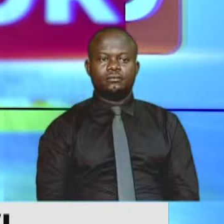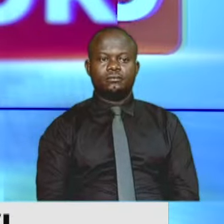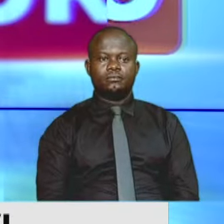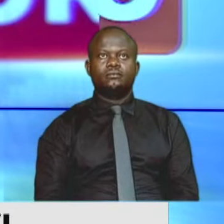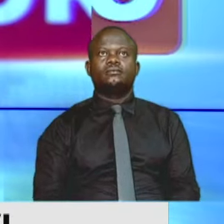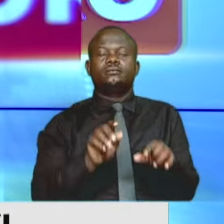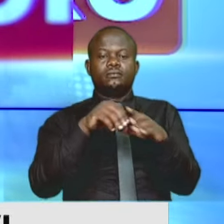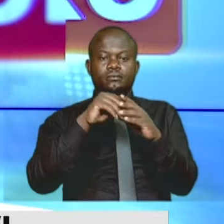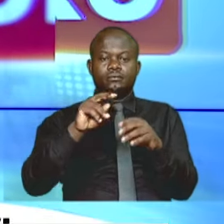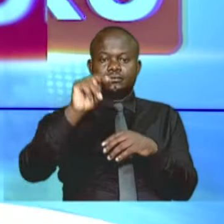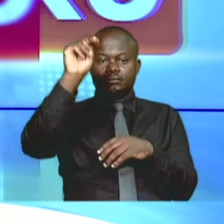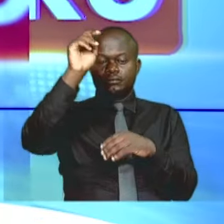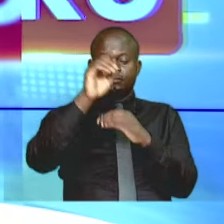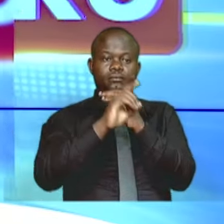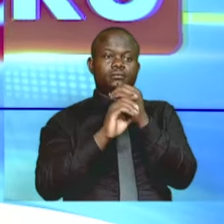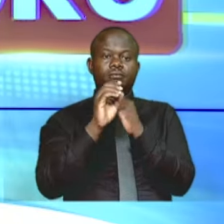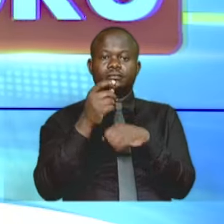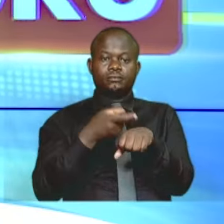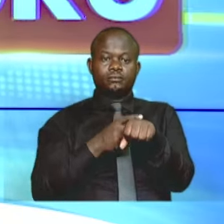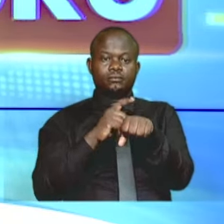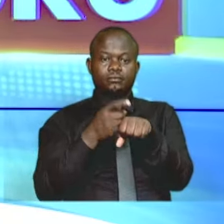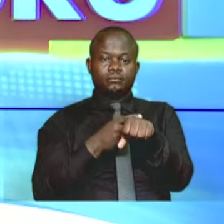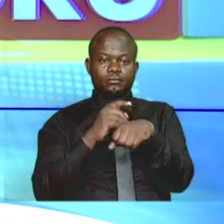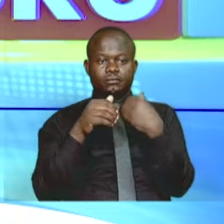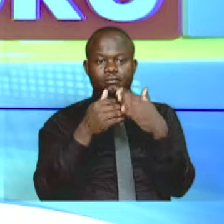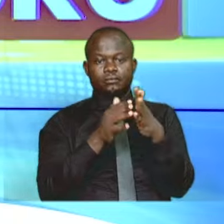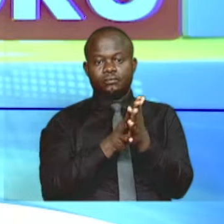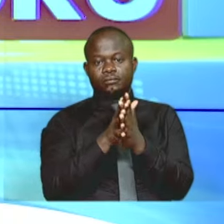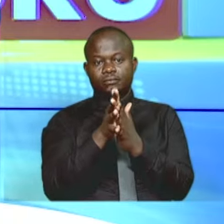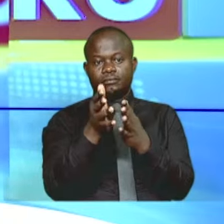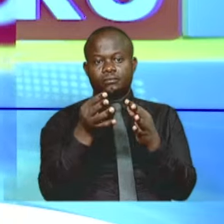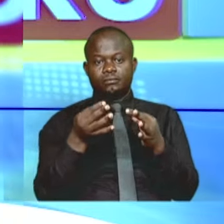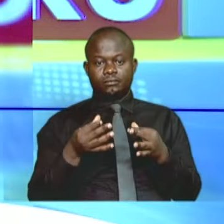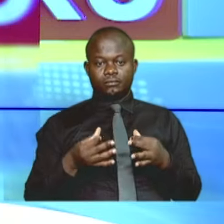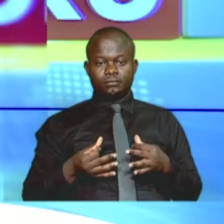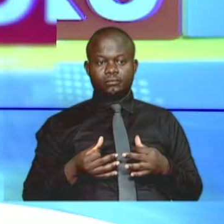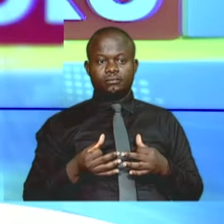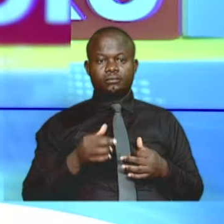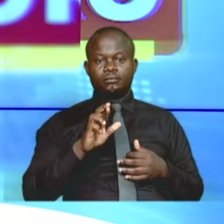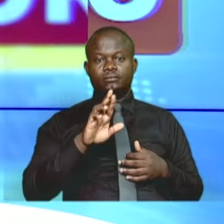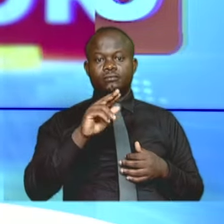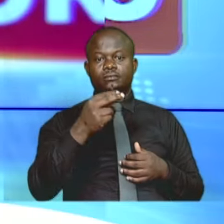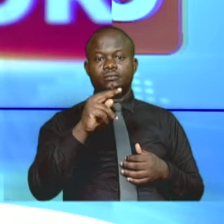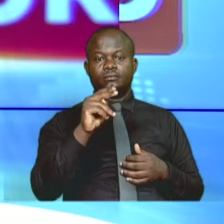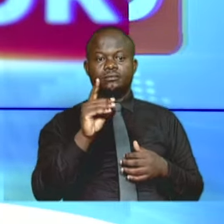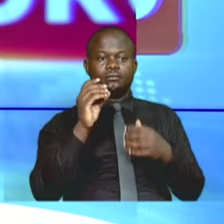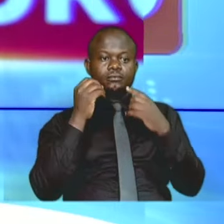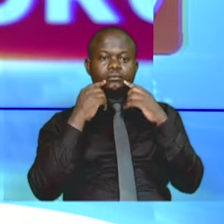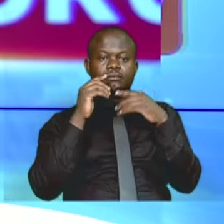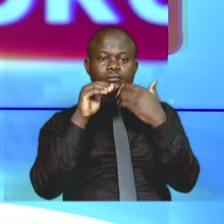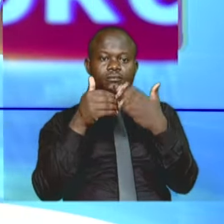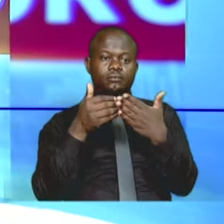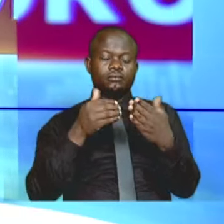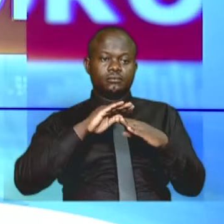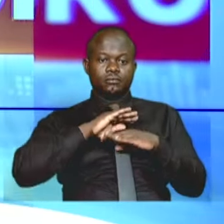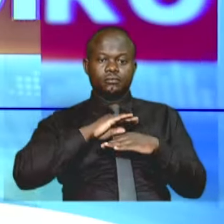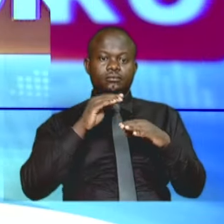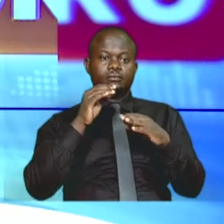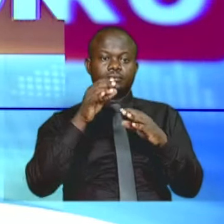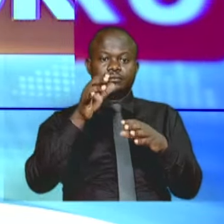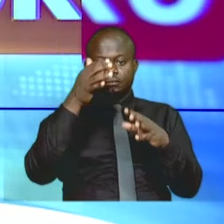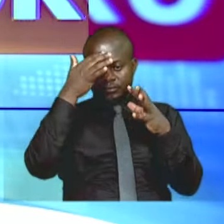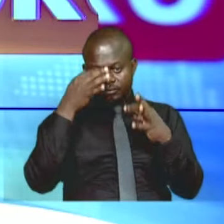Tugiye mu majyaruguru mu karere ka Musanze abashoye imari mu kiyaga cya Ruhondo baravuga ko banyuzwe n'amahitamo bakoze